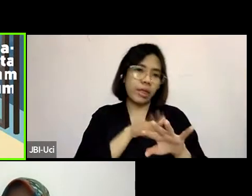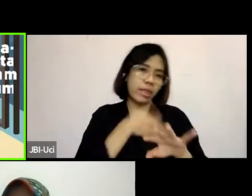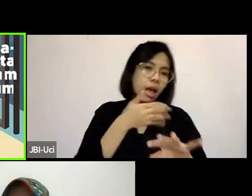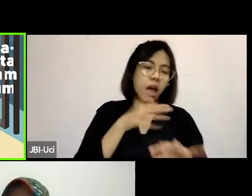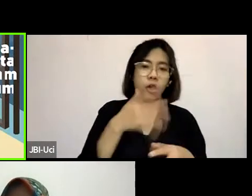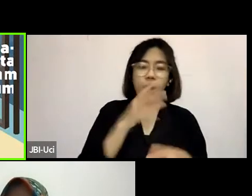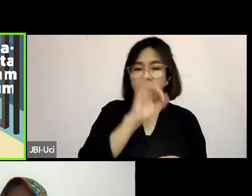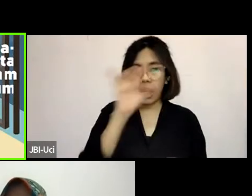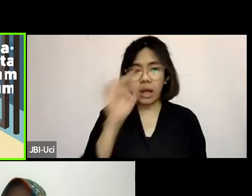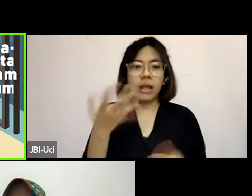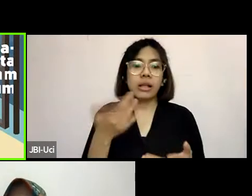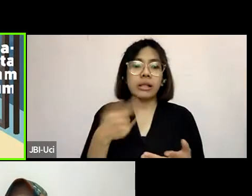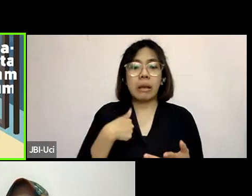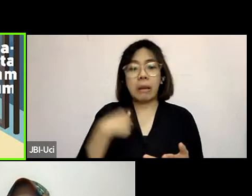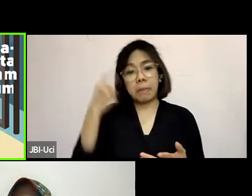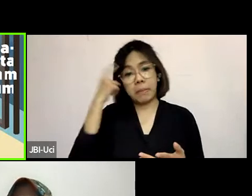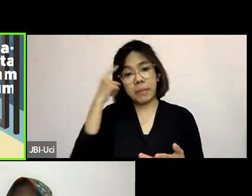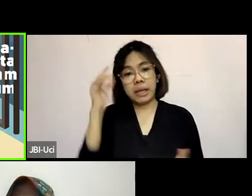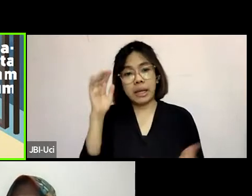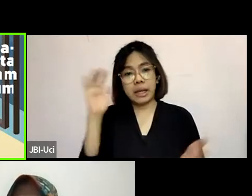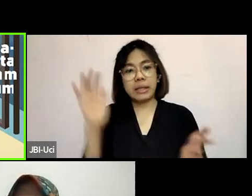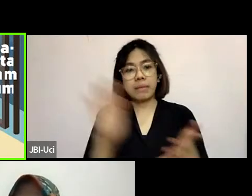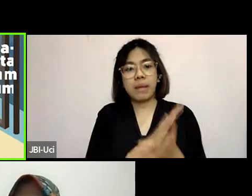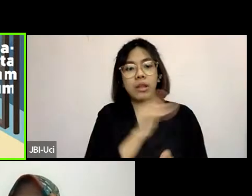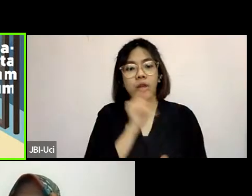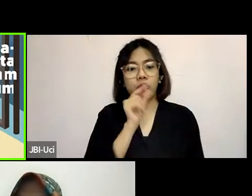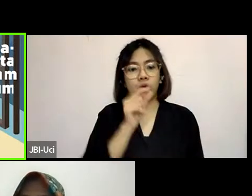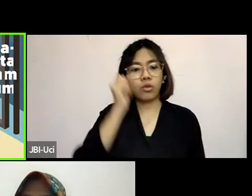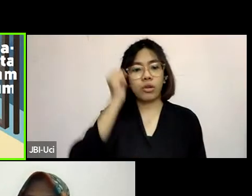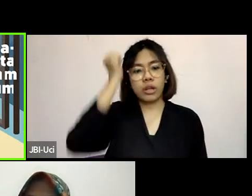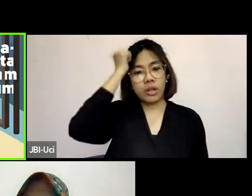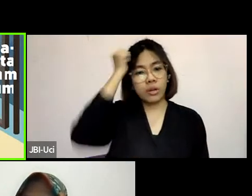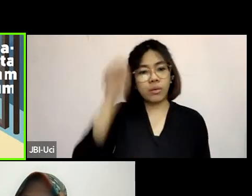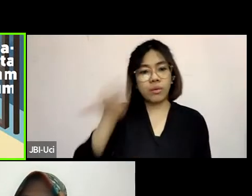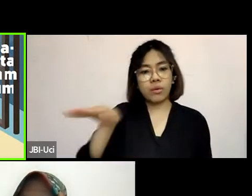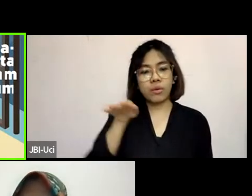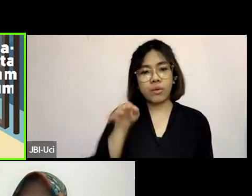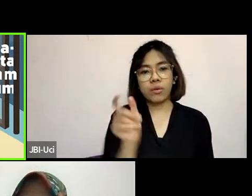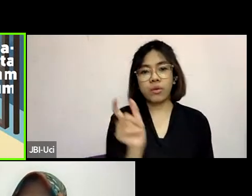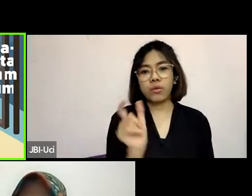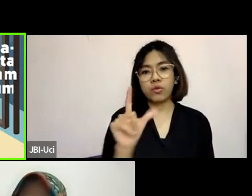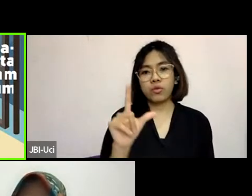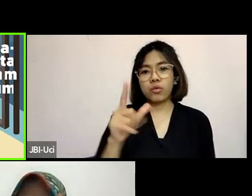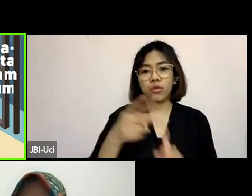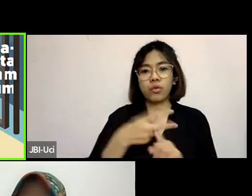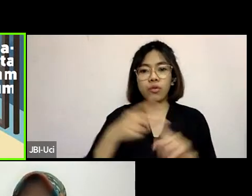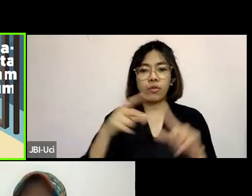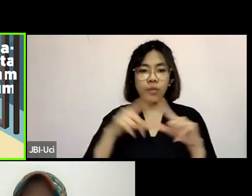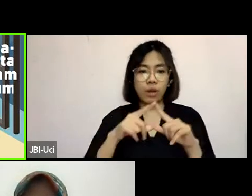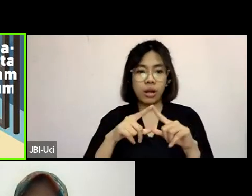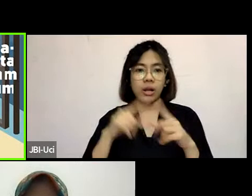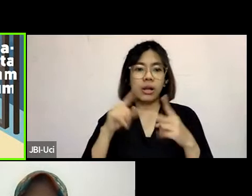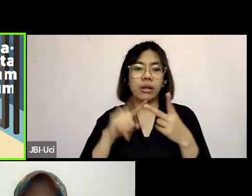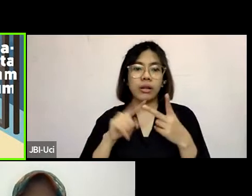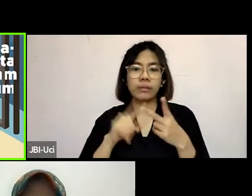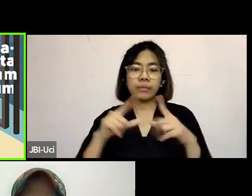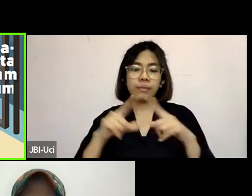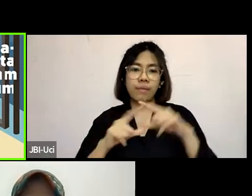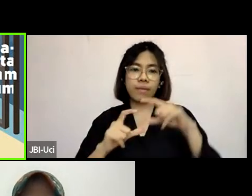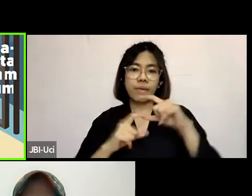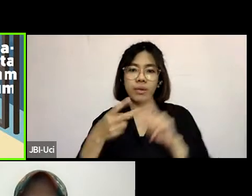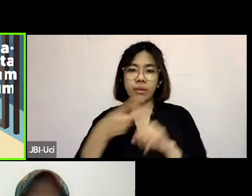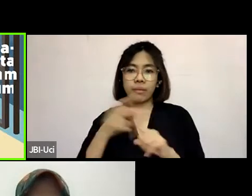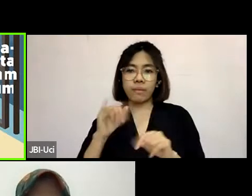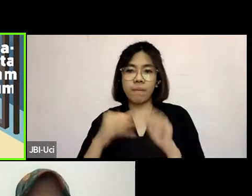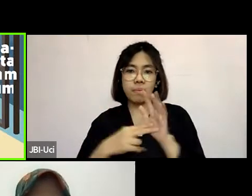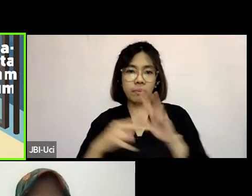akan memberikan kesempatan kepada mbak zulfa dan Mbak Astin untuk menjawab ini